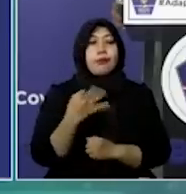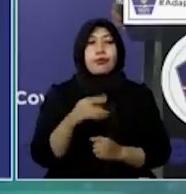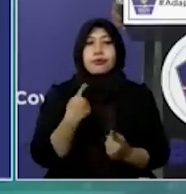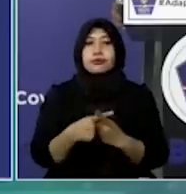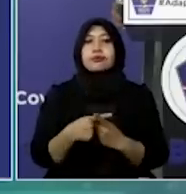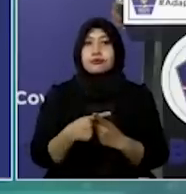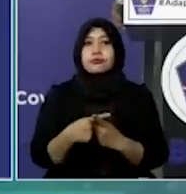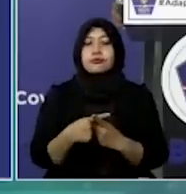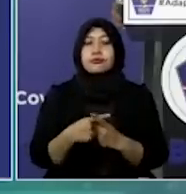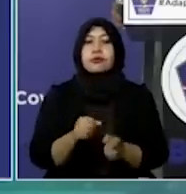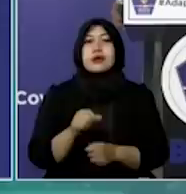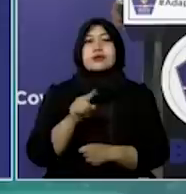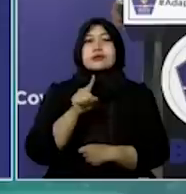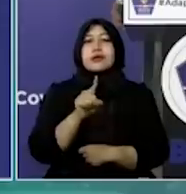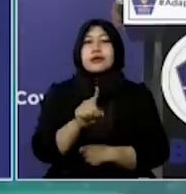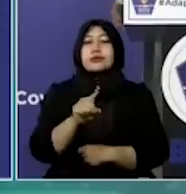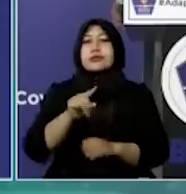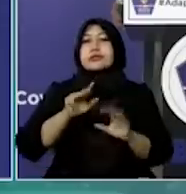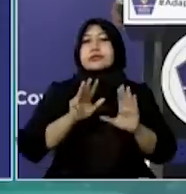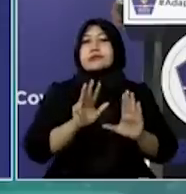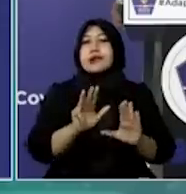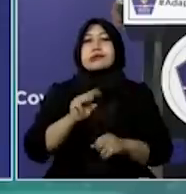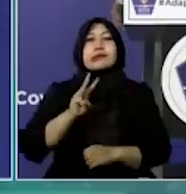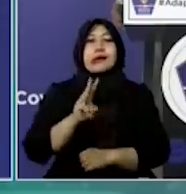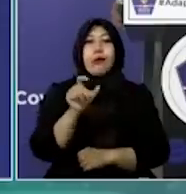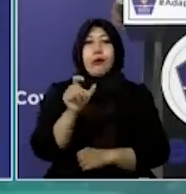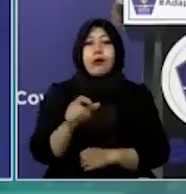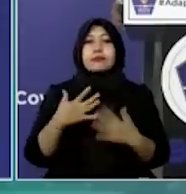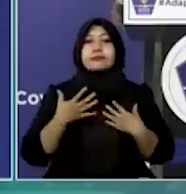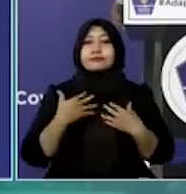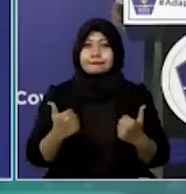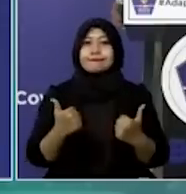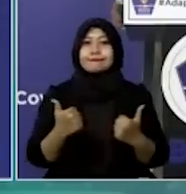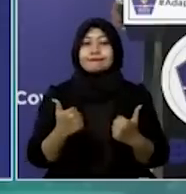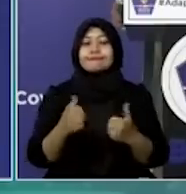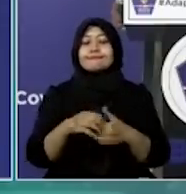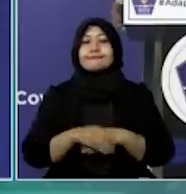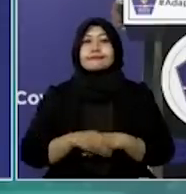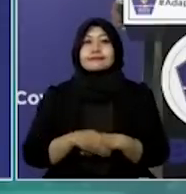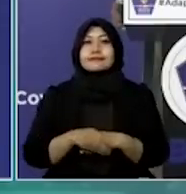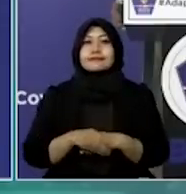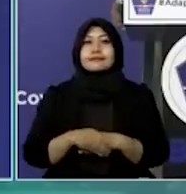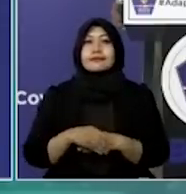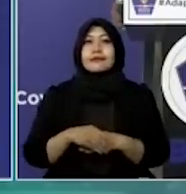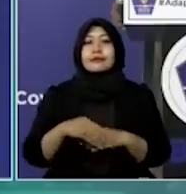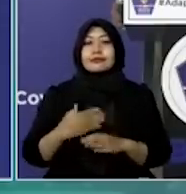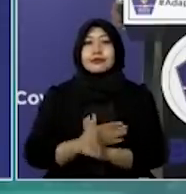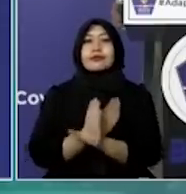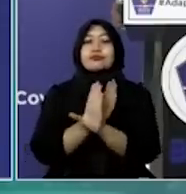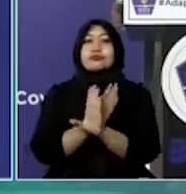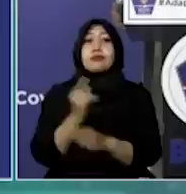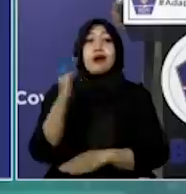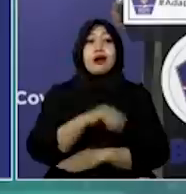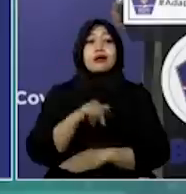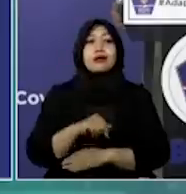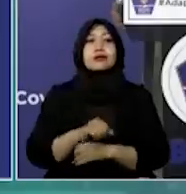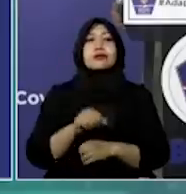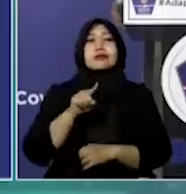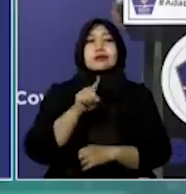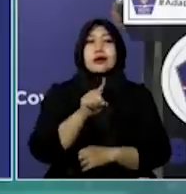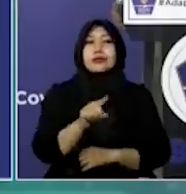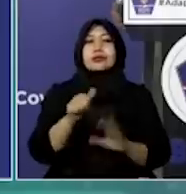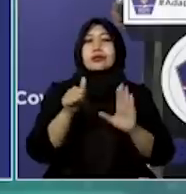dan 193 orang sembuh Jawa Timur hari ini melaporkan